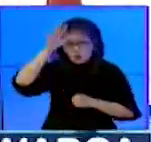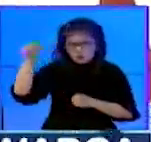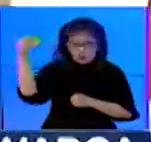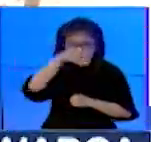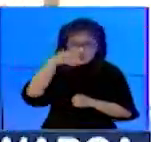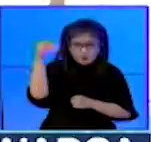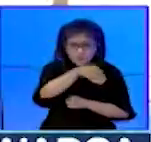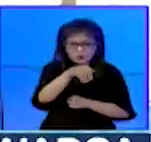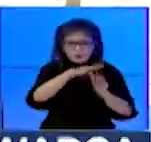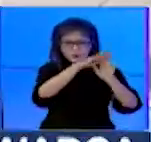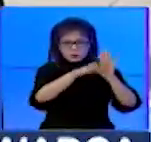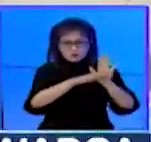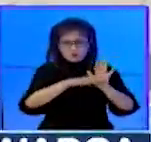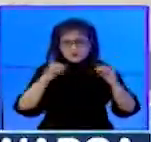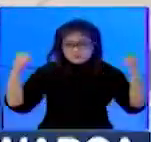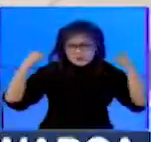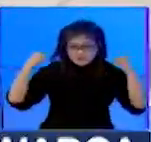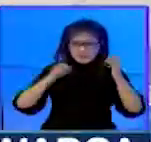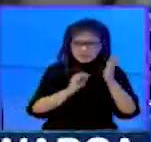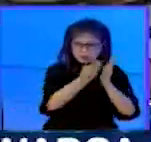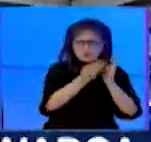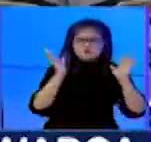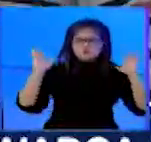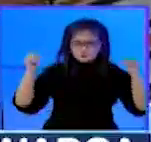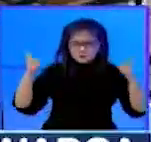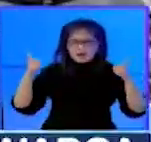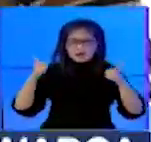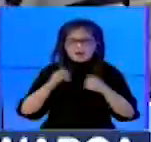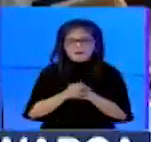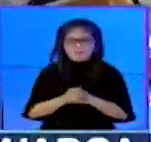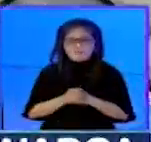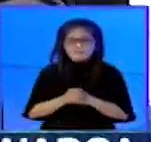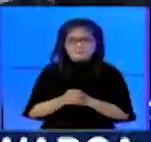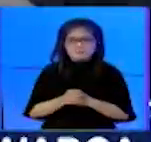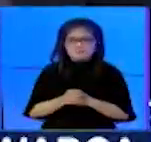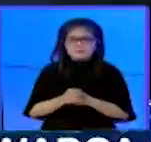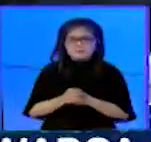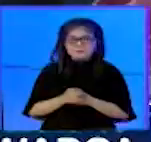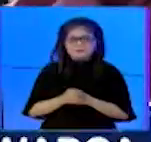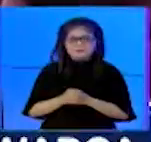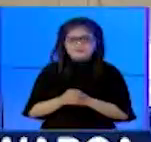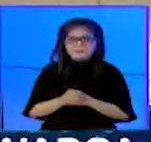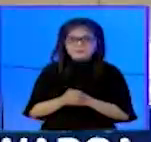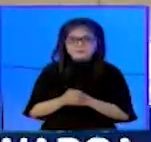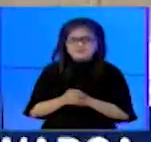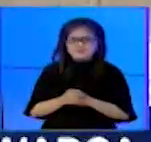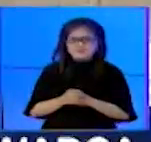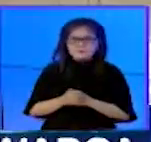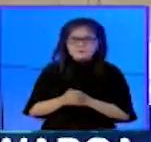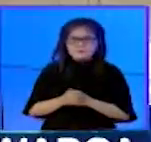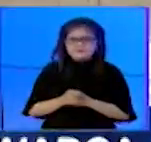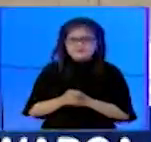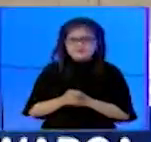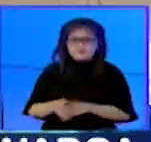protokol kesehatan yang diberlakukan para pengelola untuk menikmati kawasan wisata Pantai Ancol ini. Nah, meski begitu, kawasan wisata